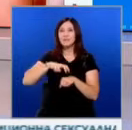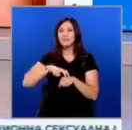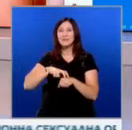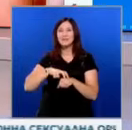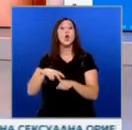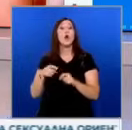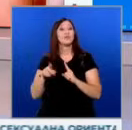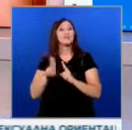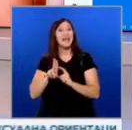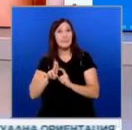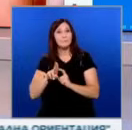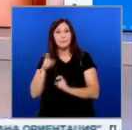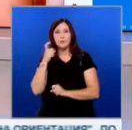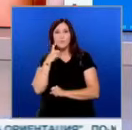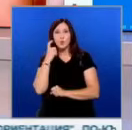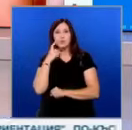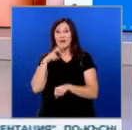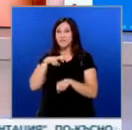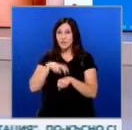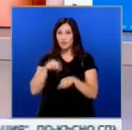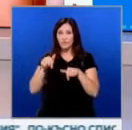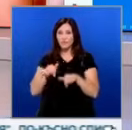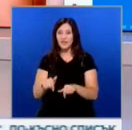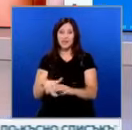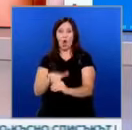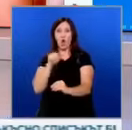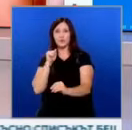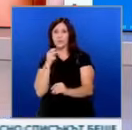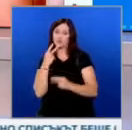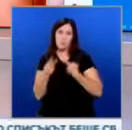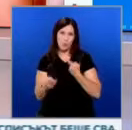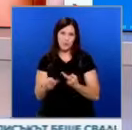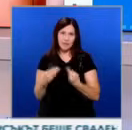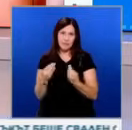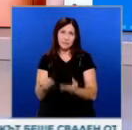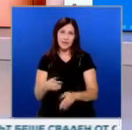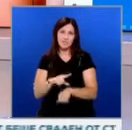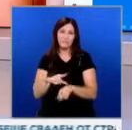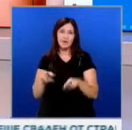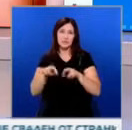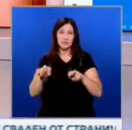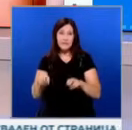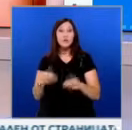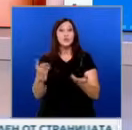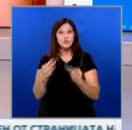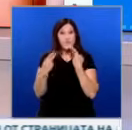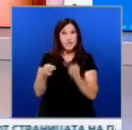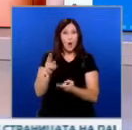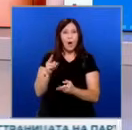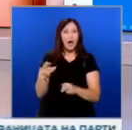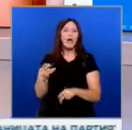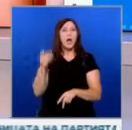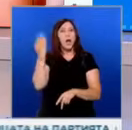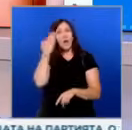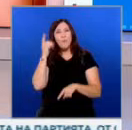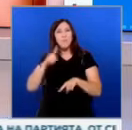24-годишния Димитър от Цалапица, Борислав Динков, днес се отрече от показанията си, дадени в хода на разследването, че е видял как